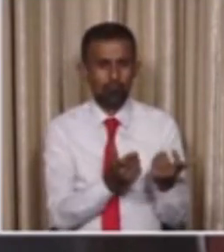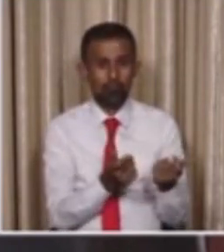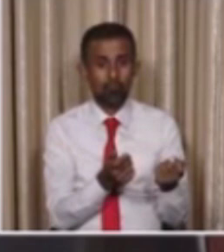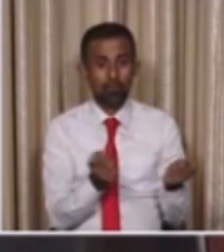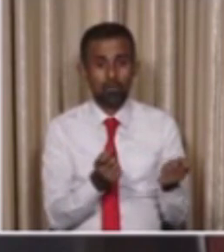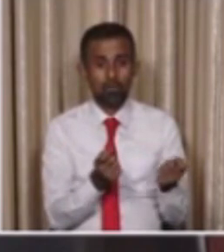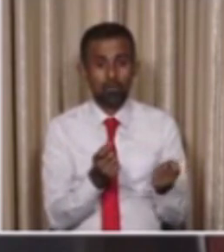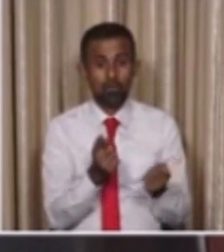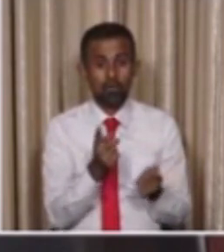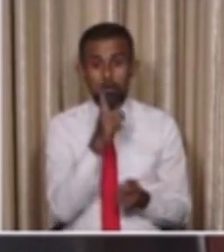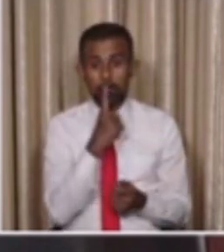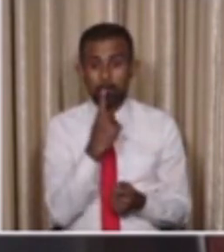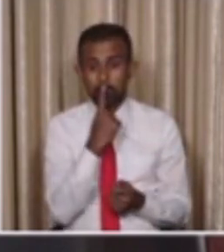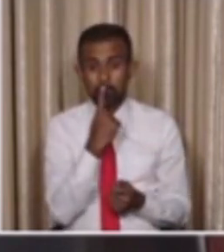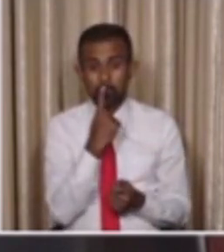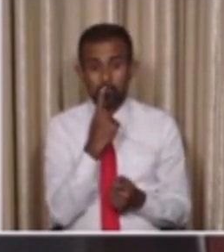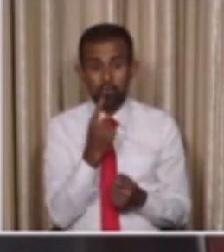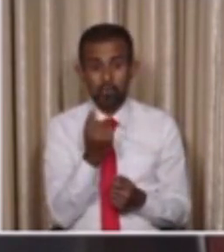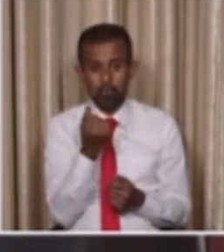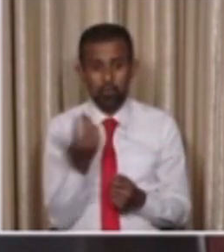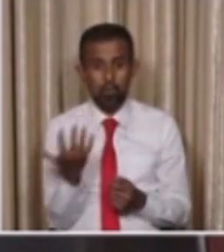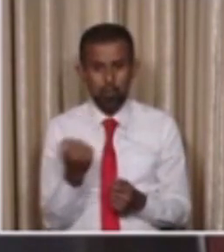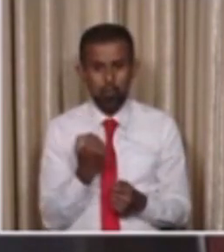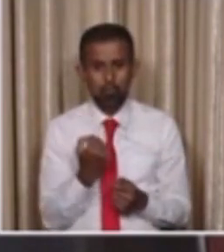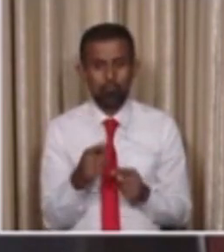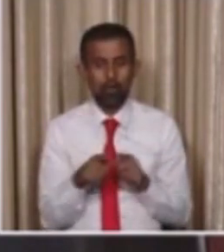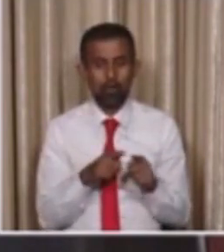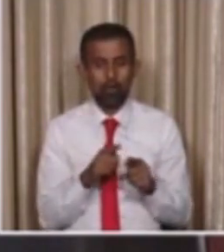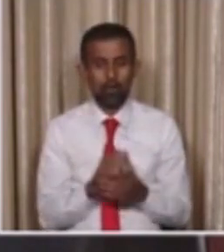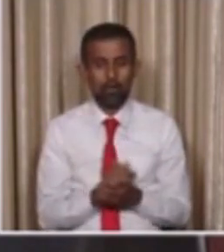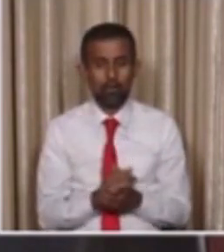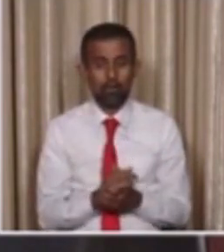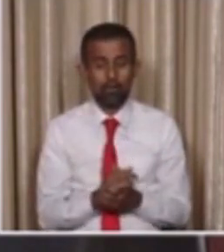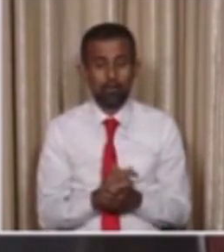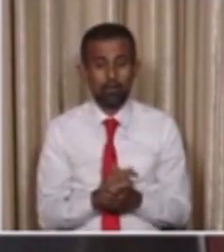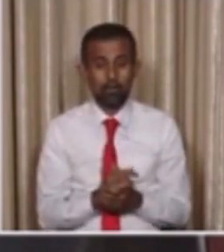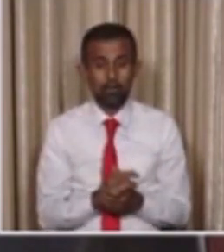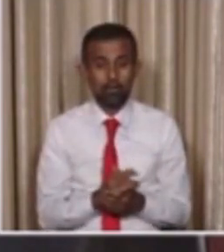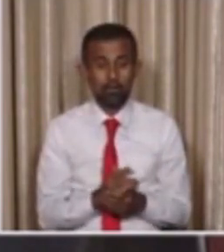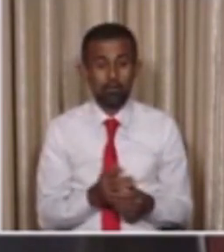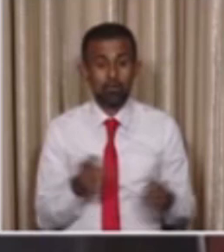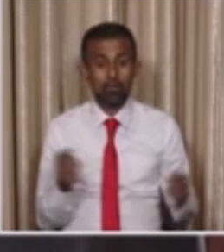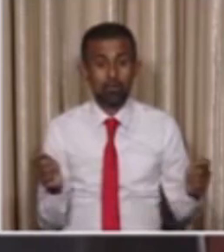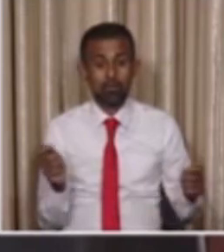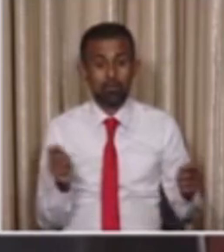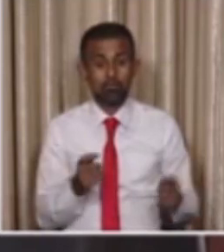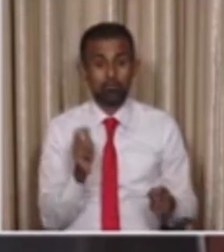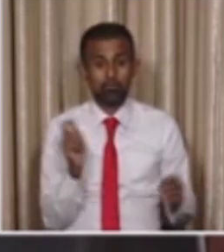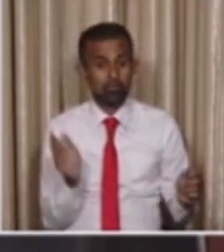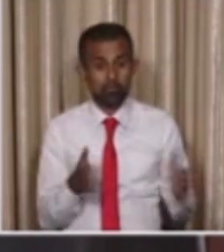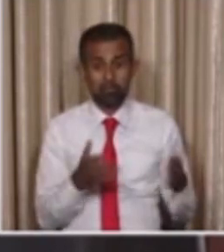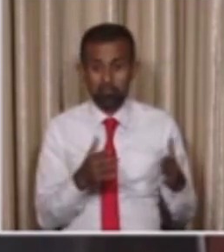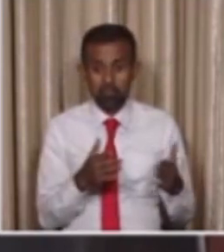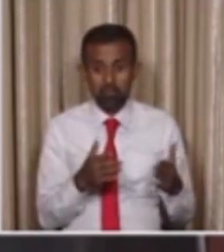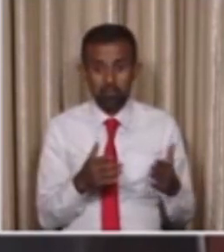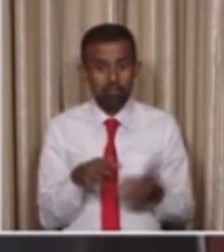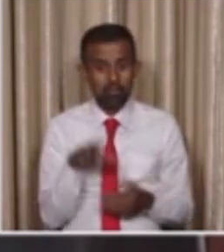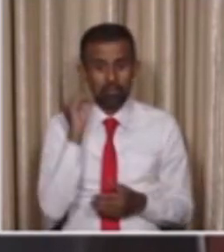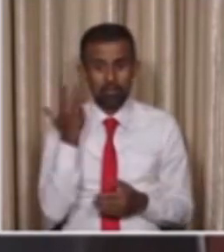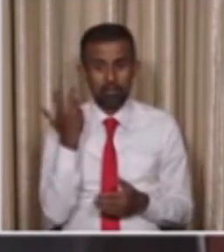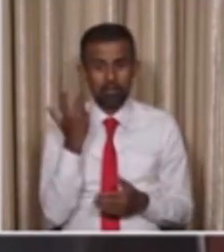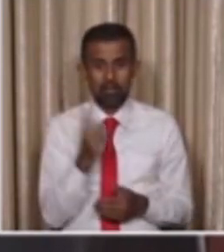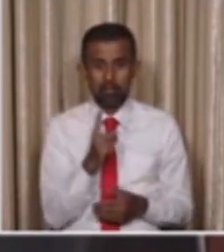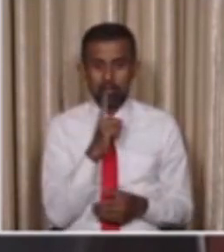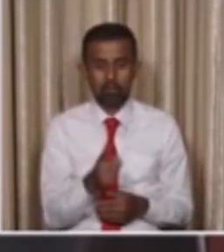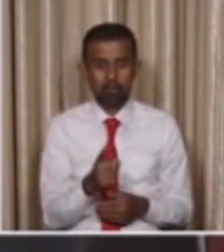කෝඳුරු තෙල් හත්පට්ටේ තවත් පොඩ්ඩක් ඕනේ කියලා. මොකද මේ ගුරා ගිහිල්ලා තොවිල කරන්න හදනවා, ගුරාට තේරෙනවා මේක කරන්න බෑ. එයා කියනවා